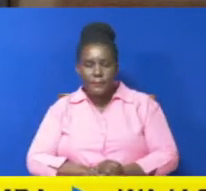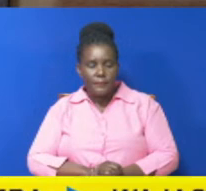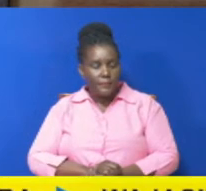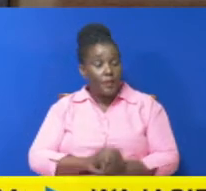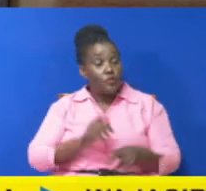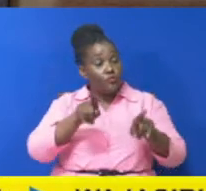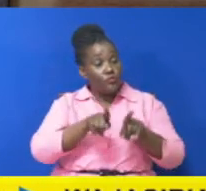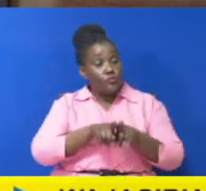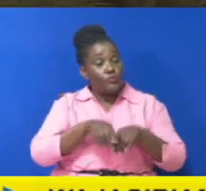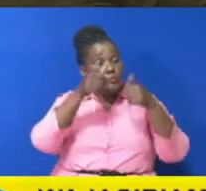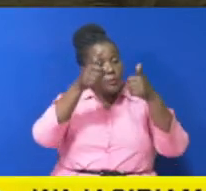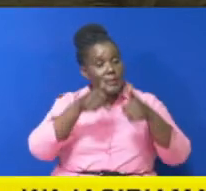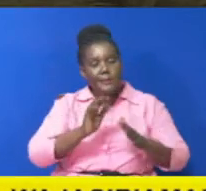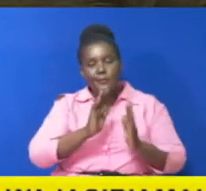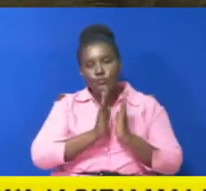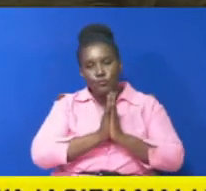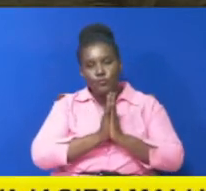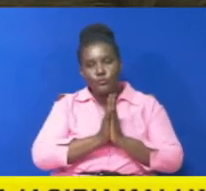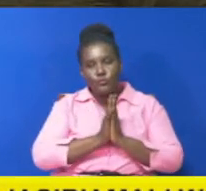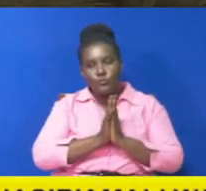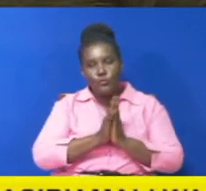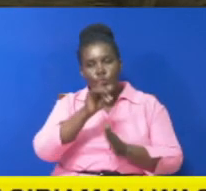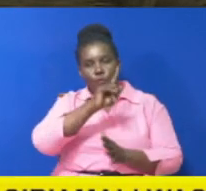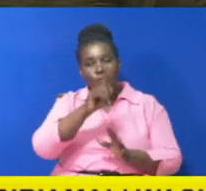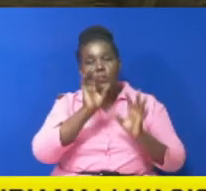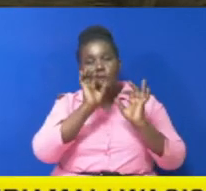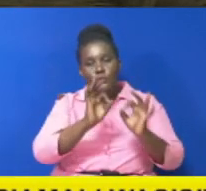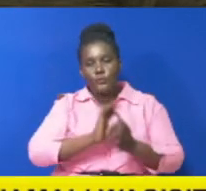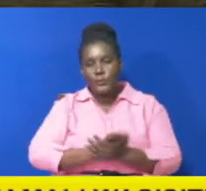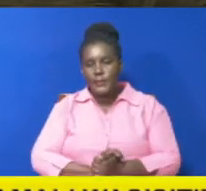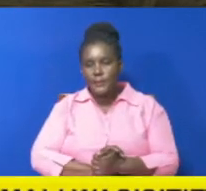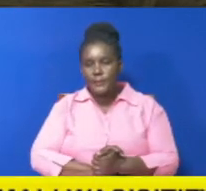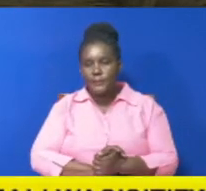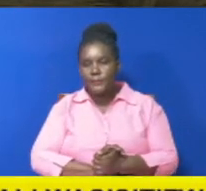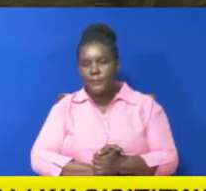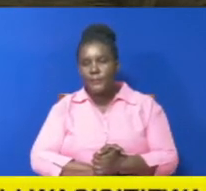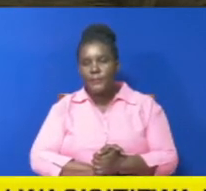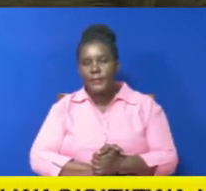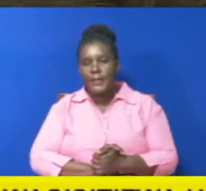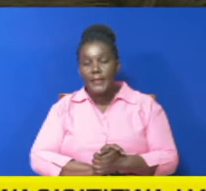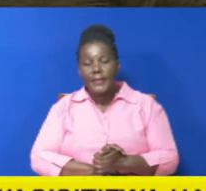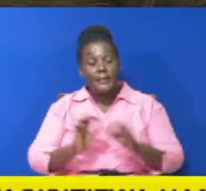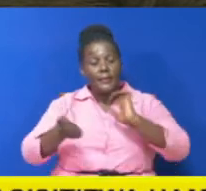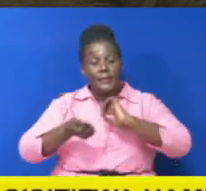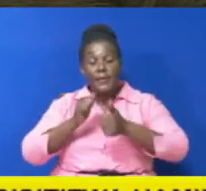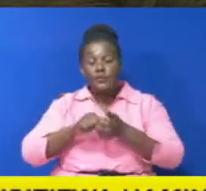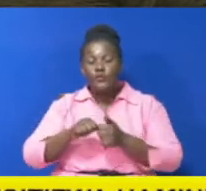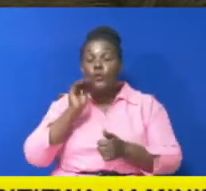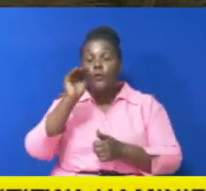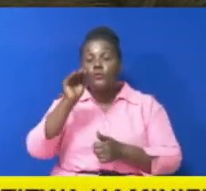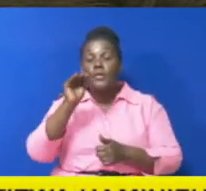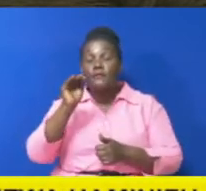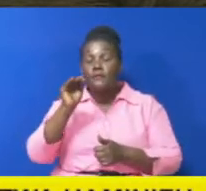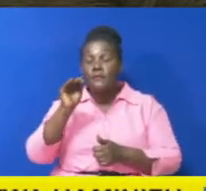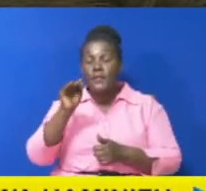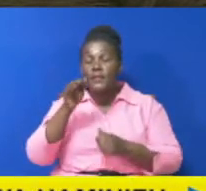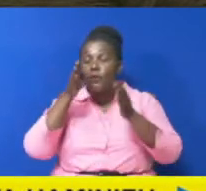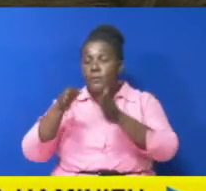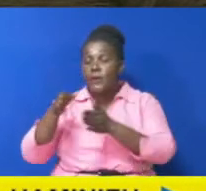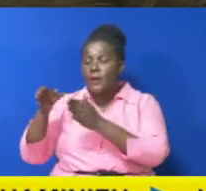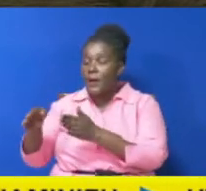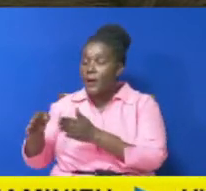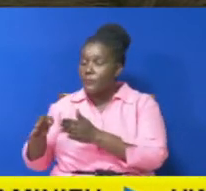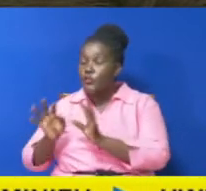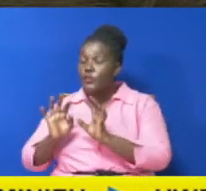mtangazaji kwa swali zuri kabisa. Tatizo la usafirishaji haramu wa binadamu ni tishio